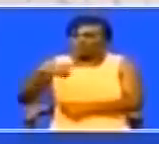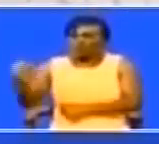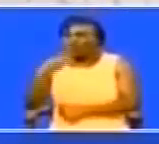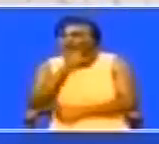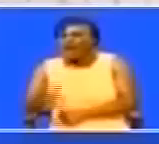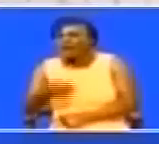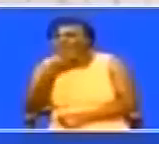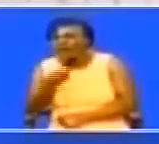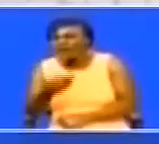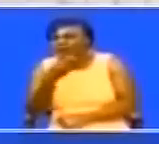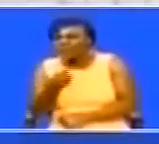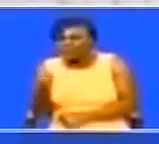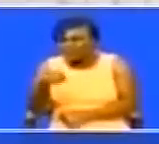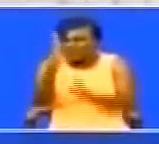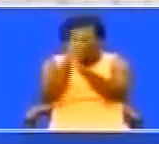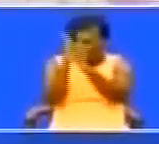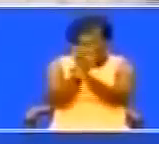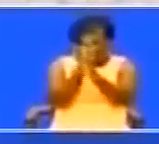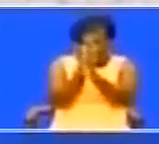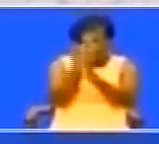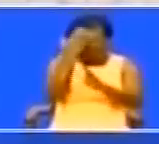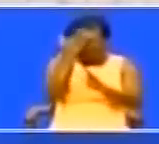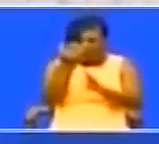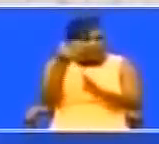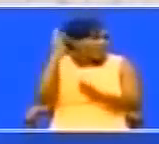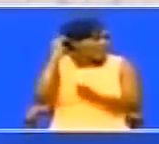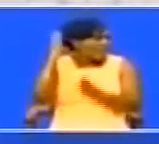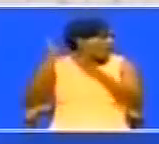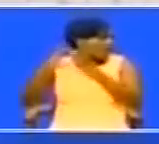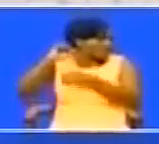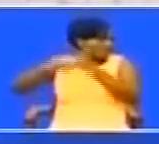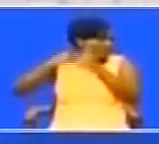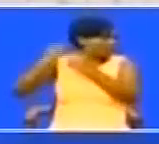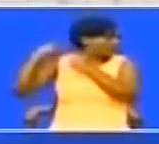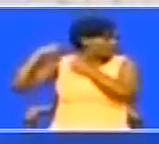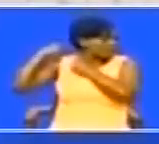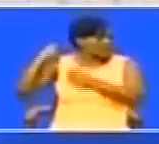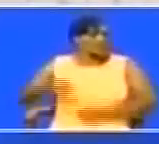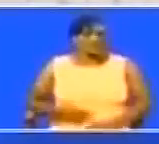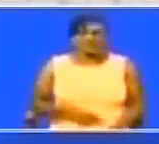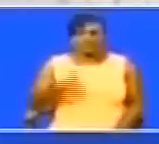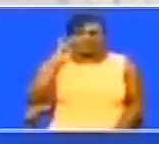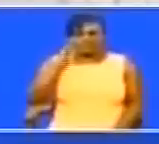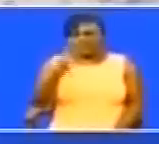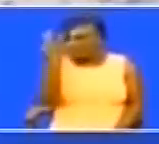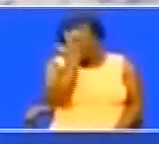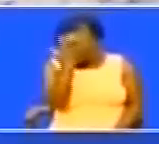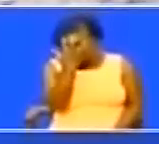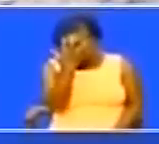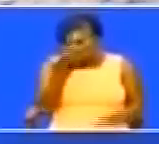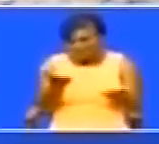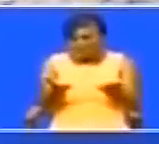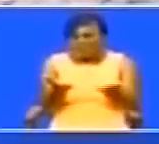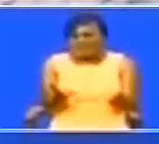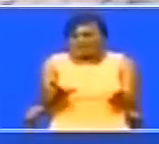kina Wanjiko. Sasa inabidi tujifishe, kwaza atashika nywele na huku nyuma. Sasa kishika nywele na huku nyuma unaona mpaka unaona aibu. Na